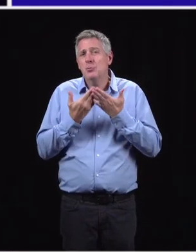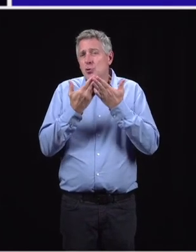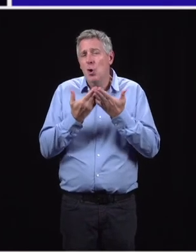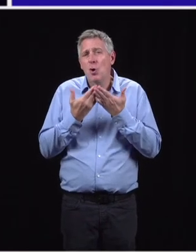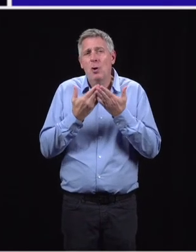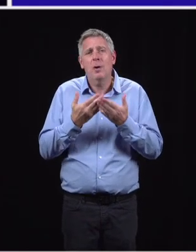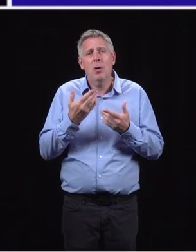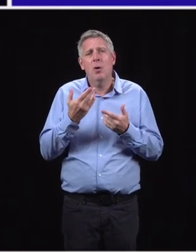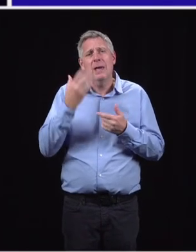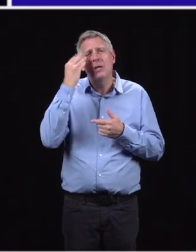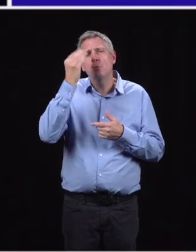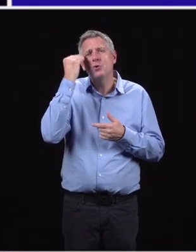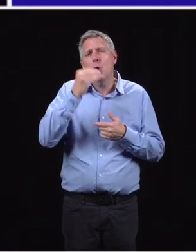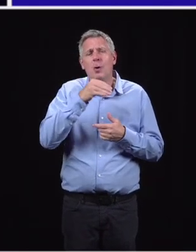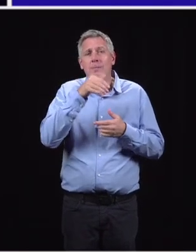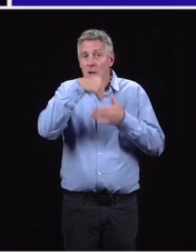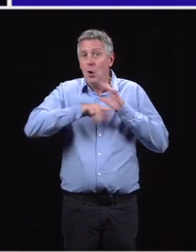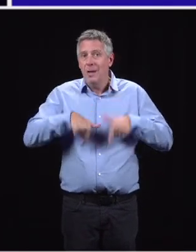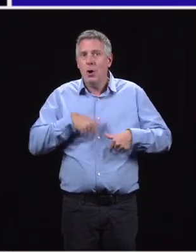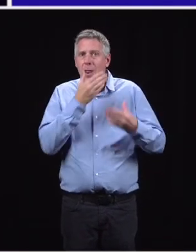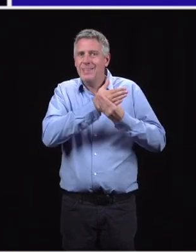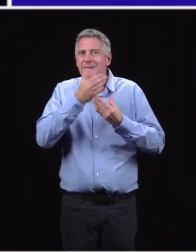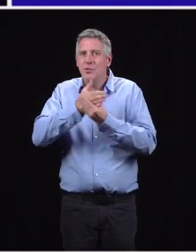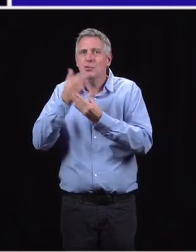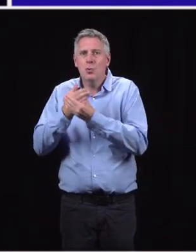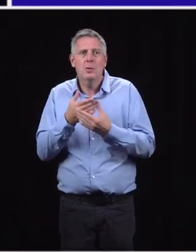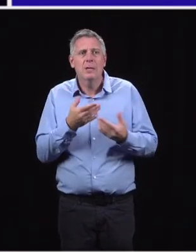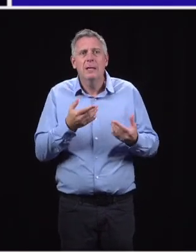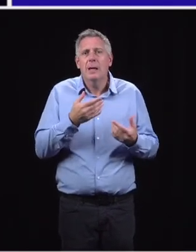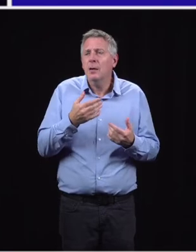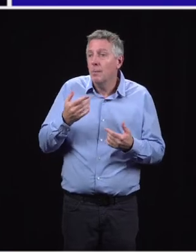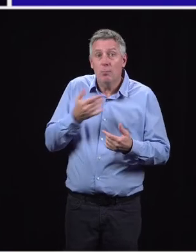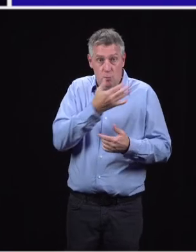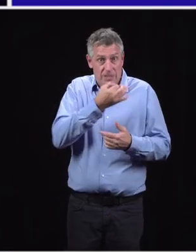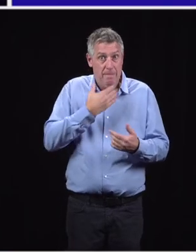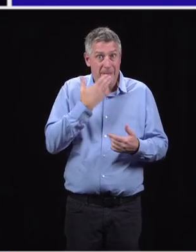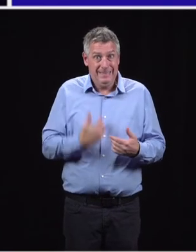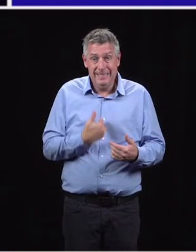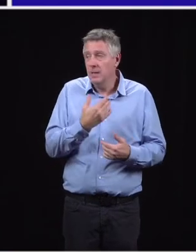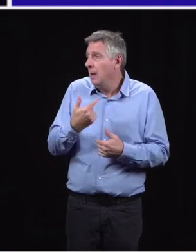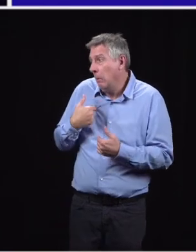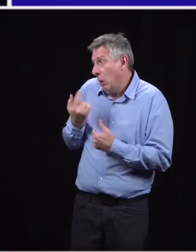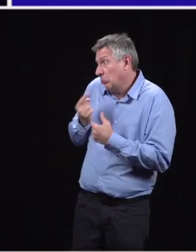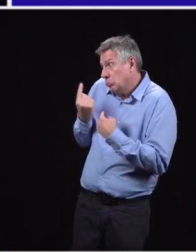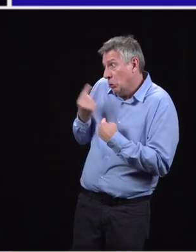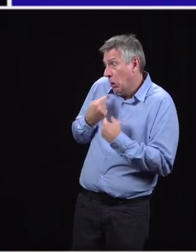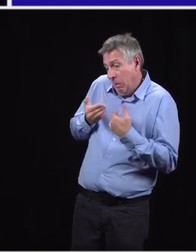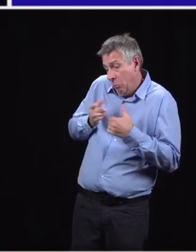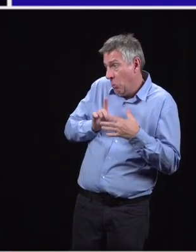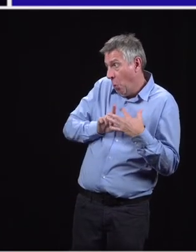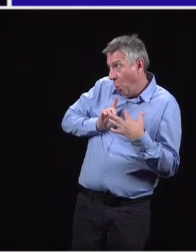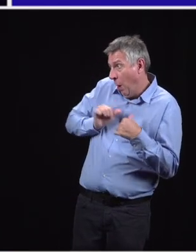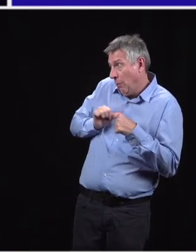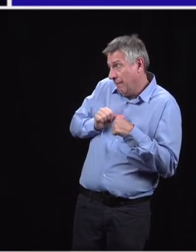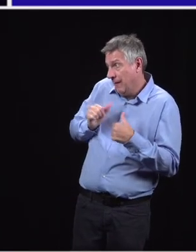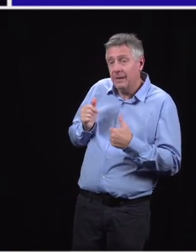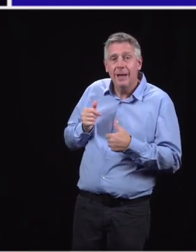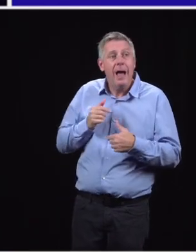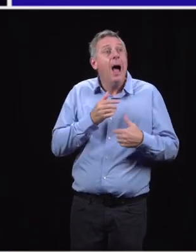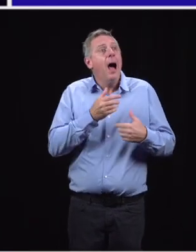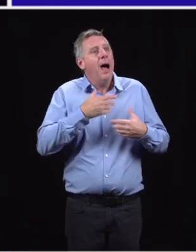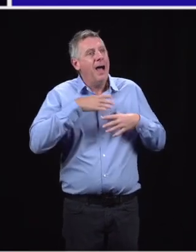interventions aussi en école qui me disent bah merci parce que effectivement je suis un peu tout seul dans mon coin et personne me dit ça et dernièrement il y a madame